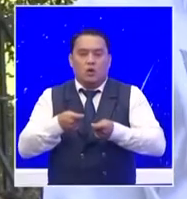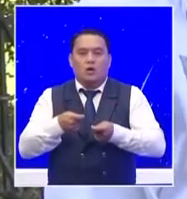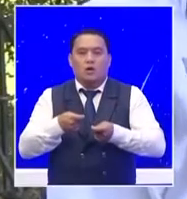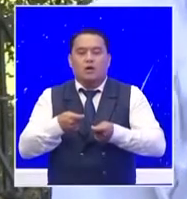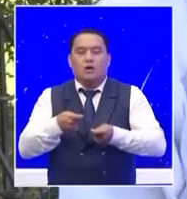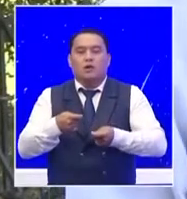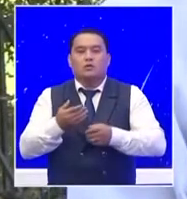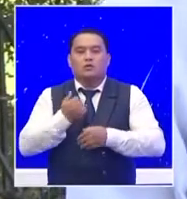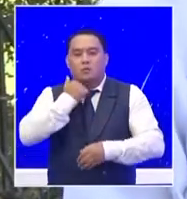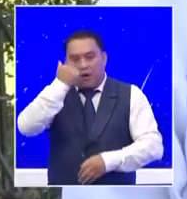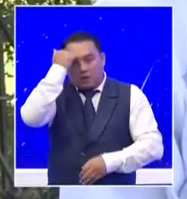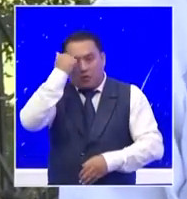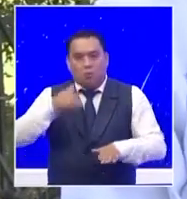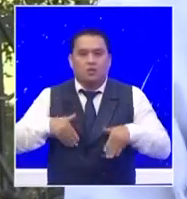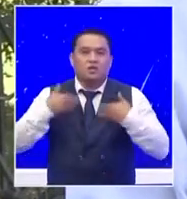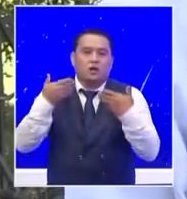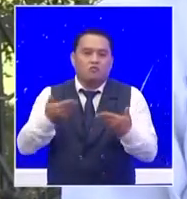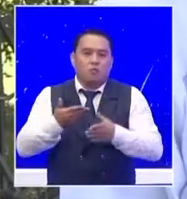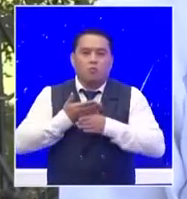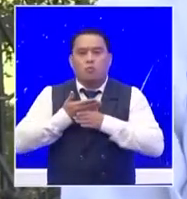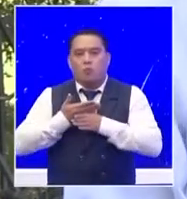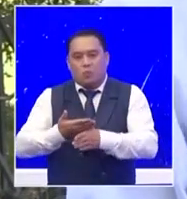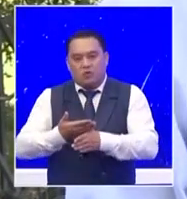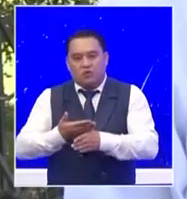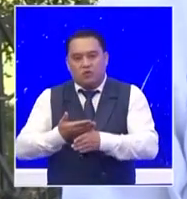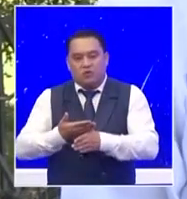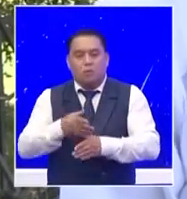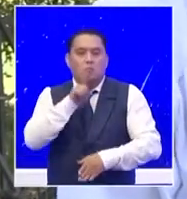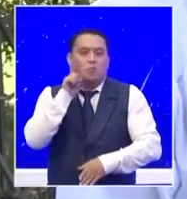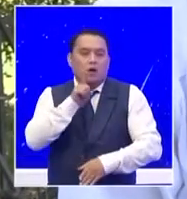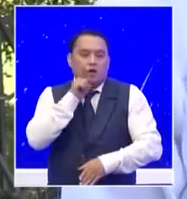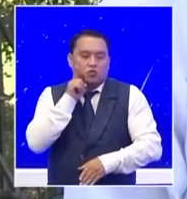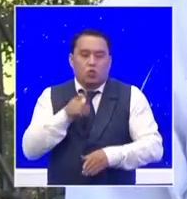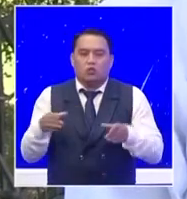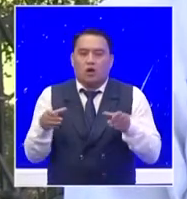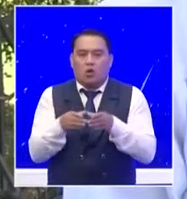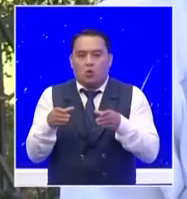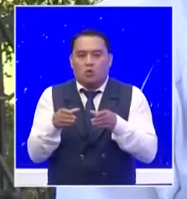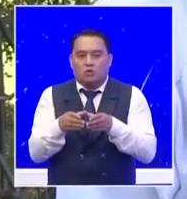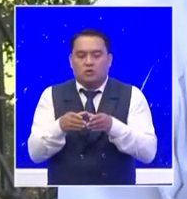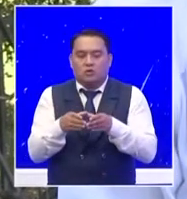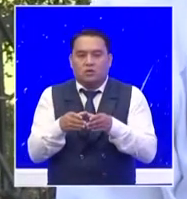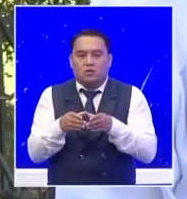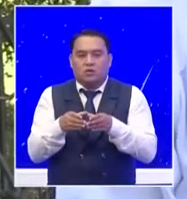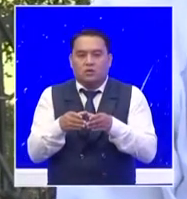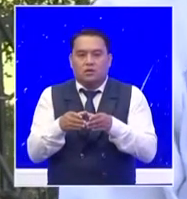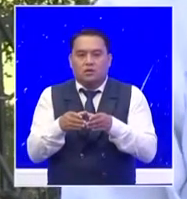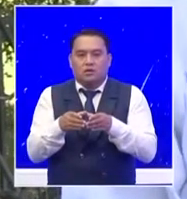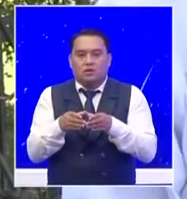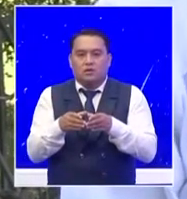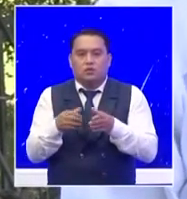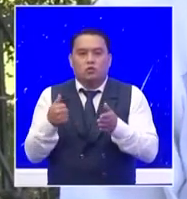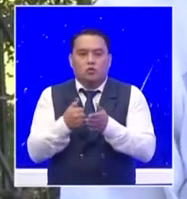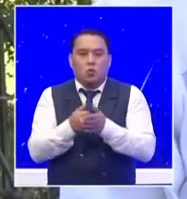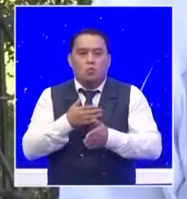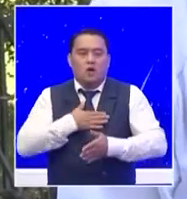ЦРБ благодарит за предоставленную гуманитарную помощь молодежное крыло ЖАС ОТАН. До этого